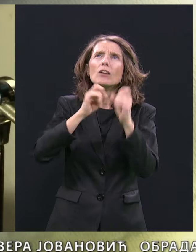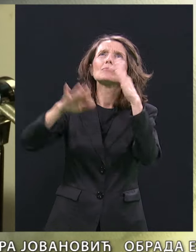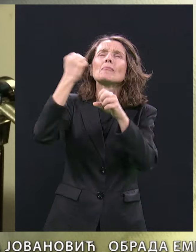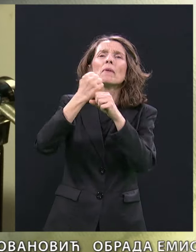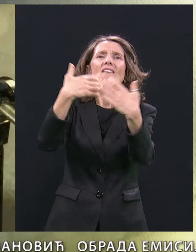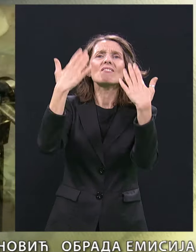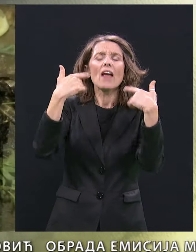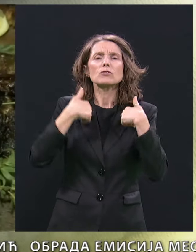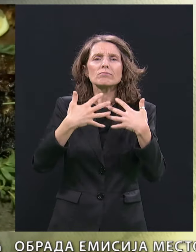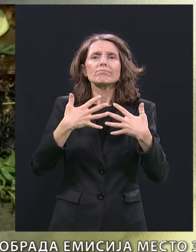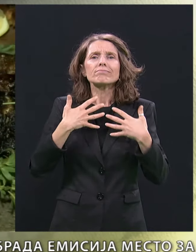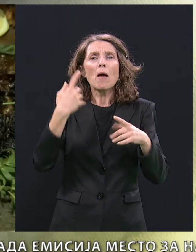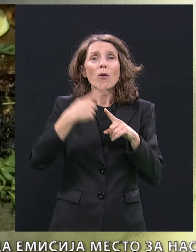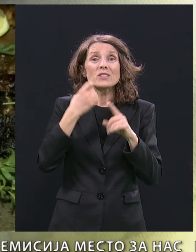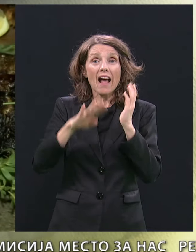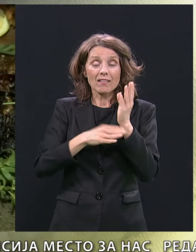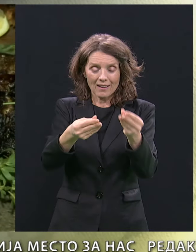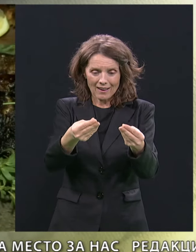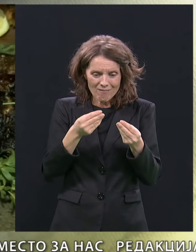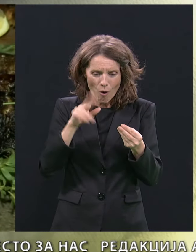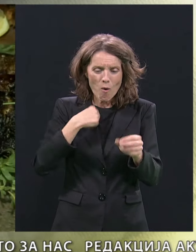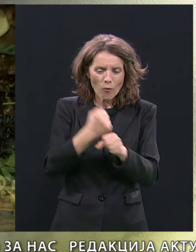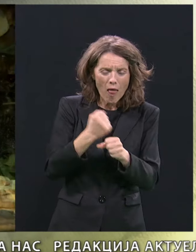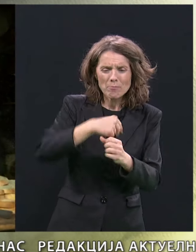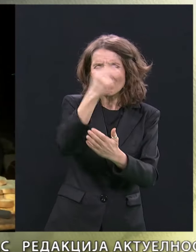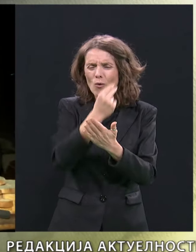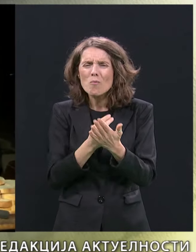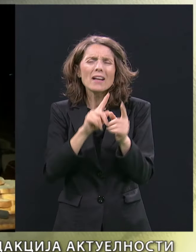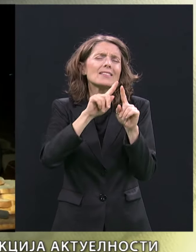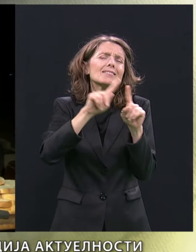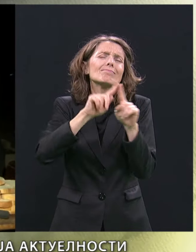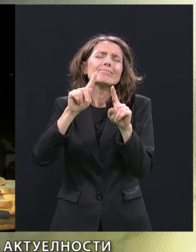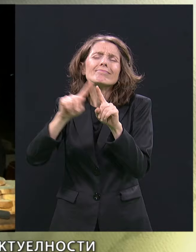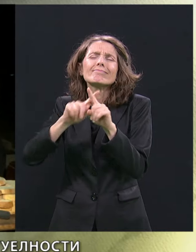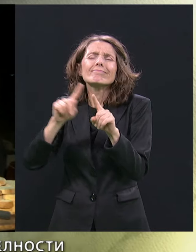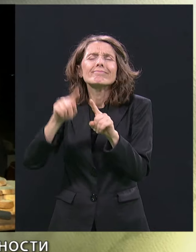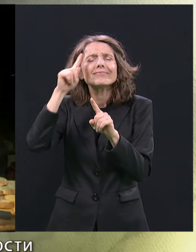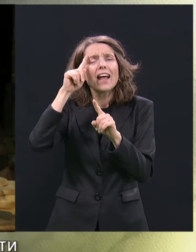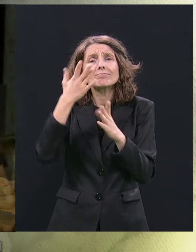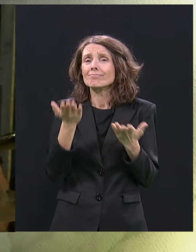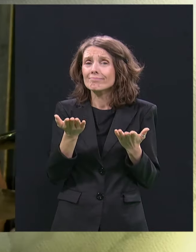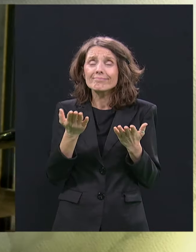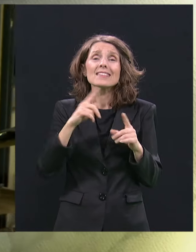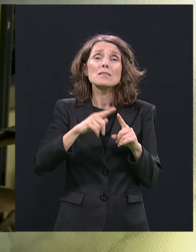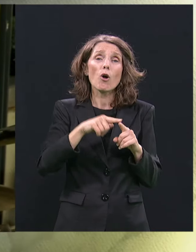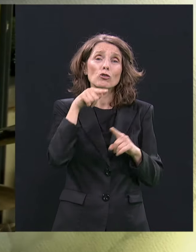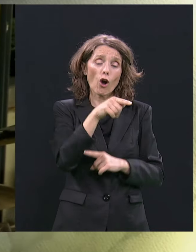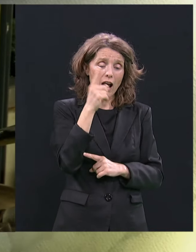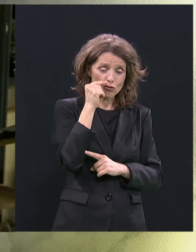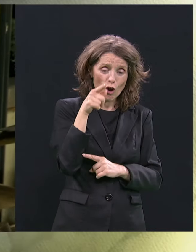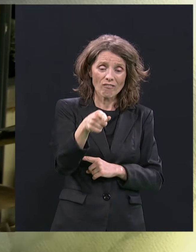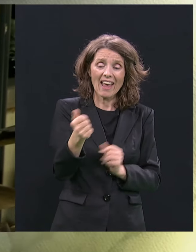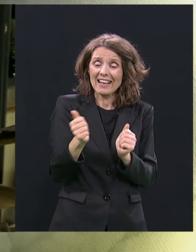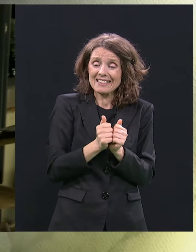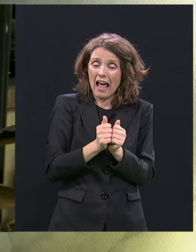ostvari svoje ideje, da dosegne snove i otkrije nove svetove. Čovek i drvo su jedno drugom srećan.